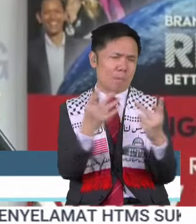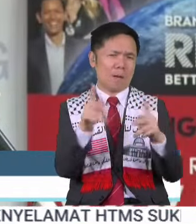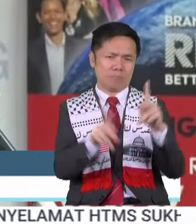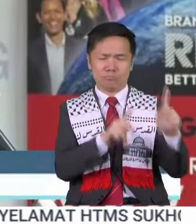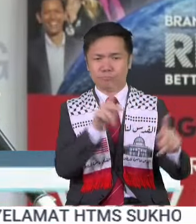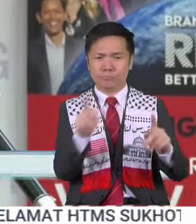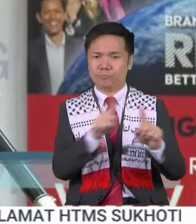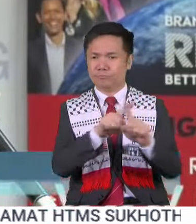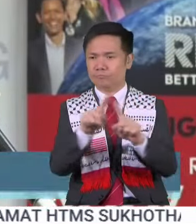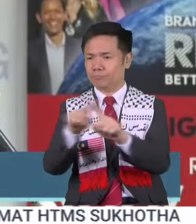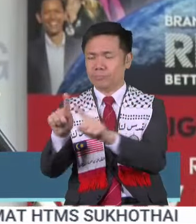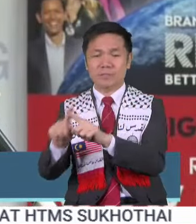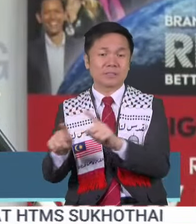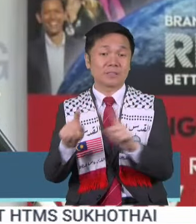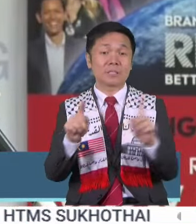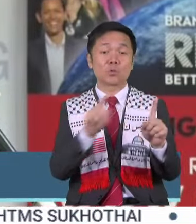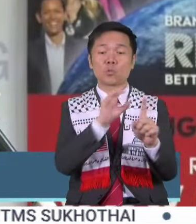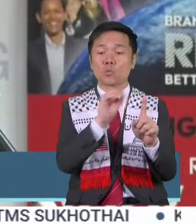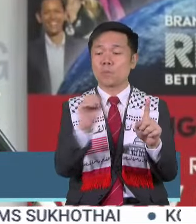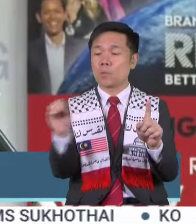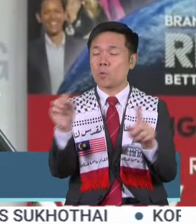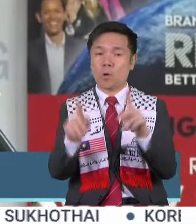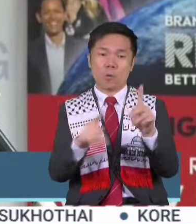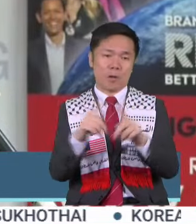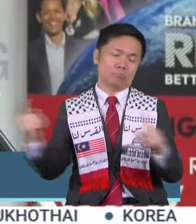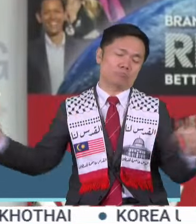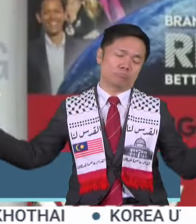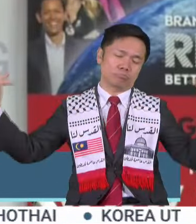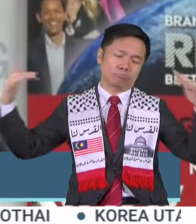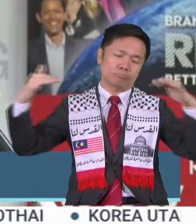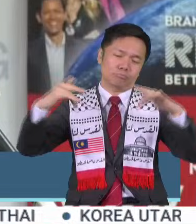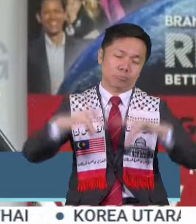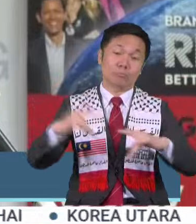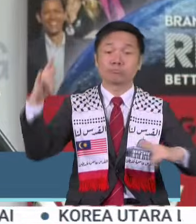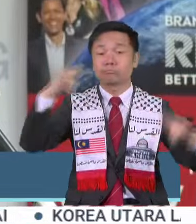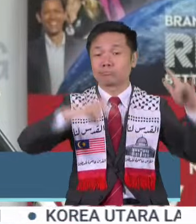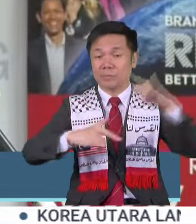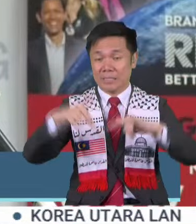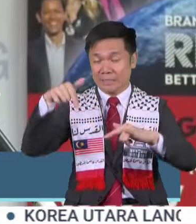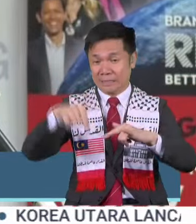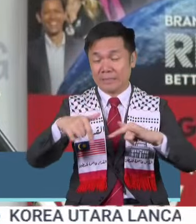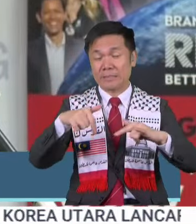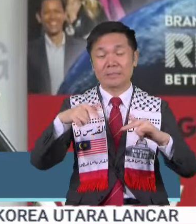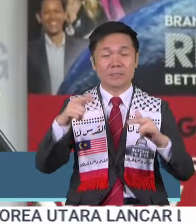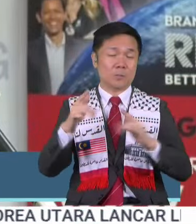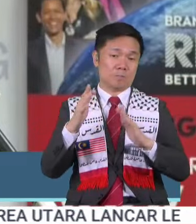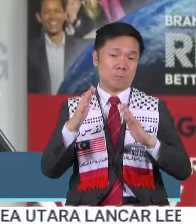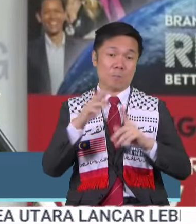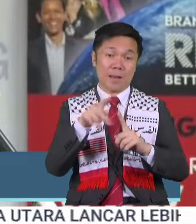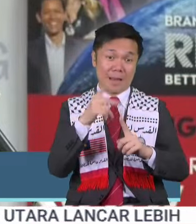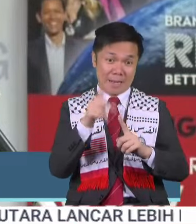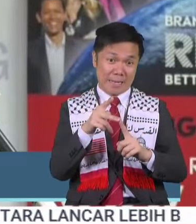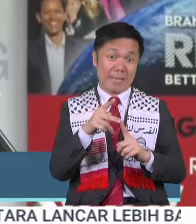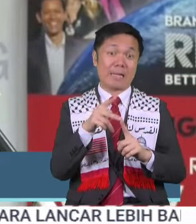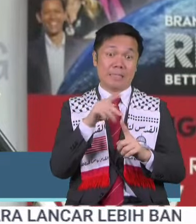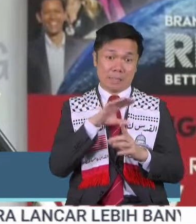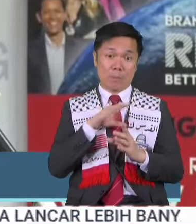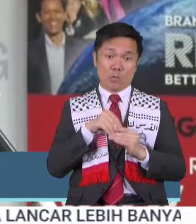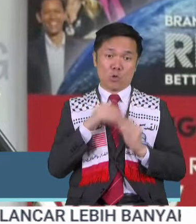of up to 1000 attendees from all Malaysia as